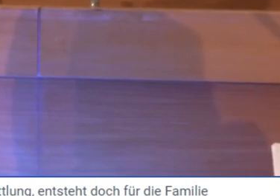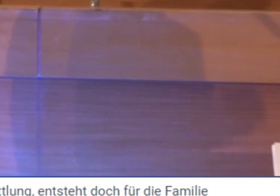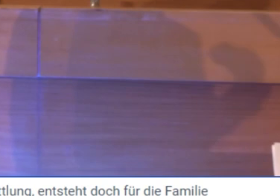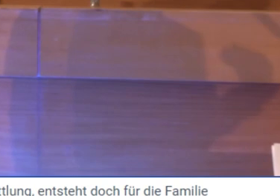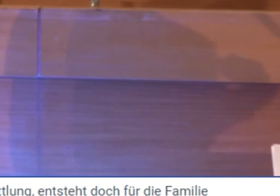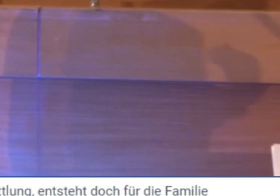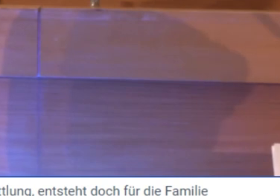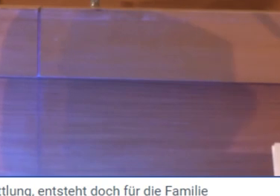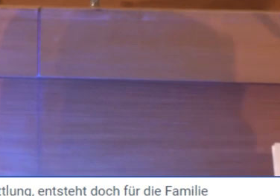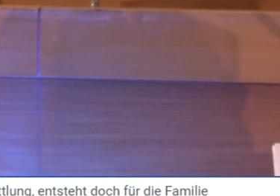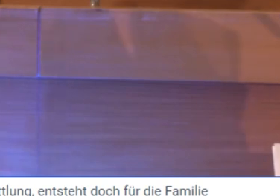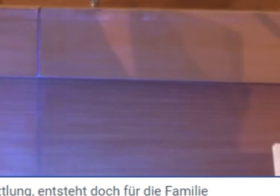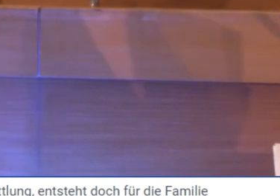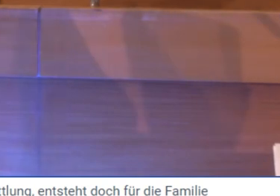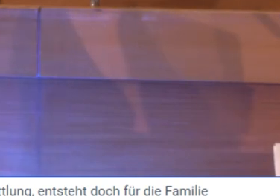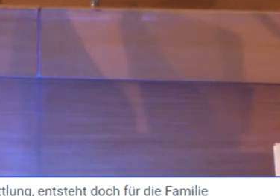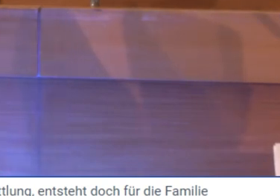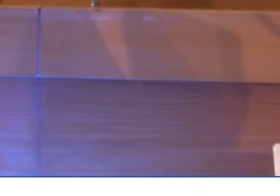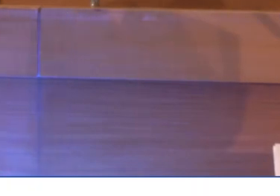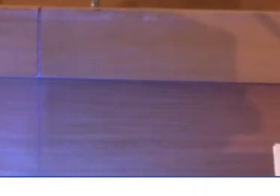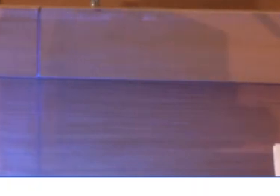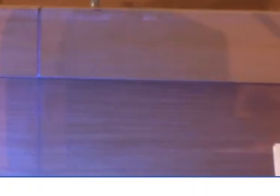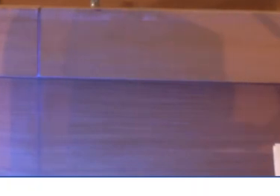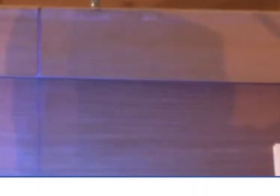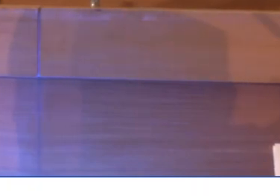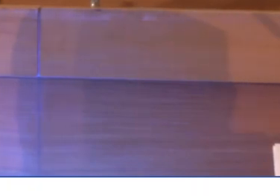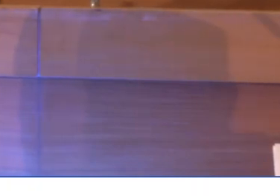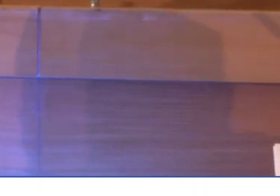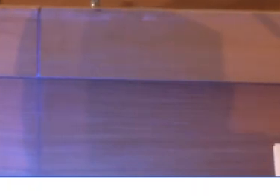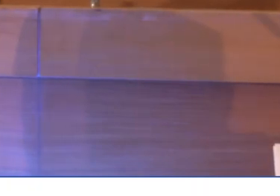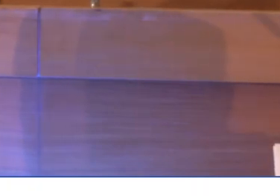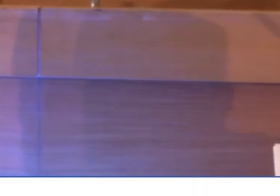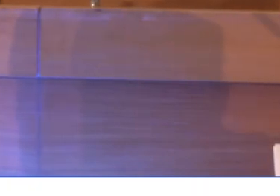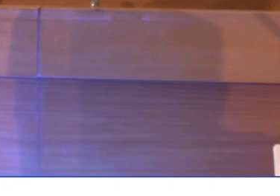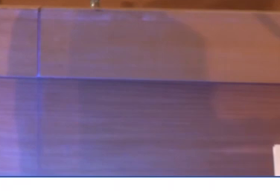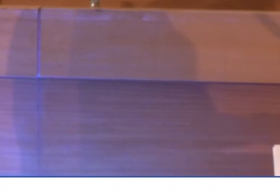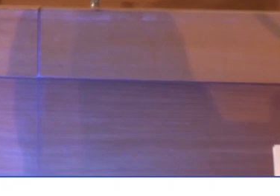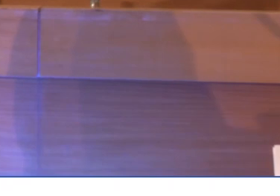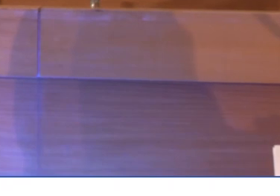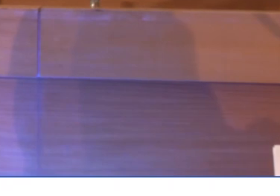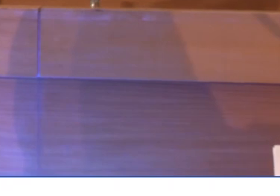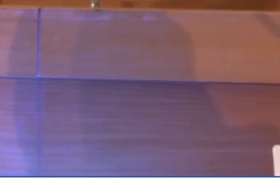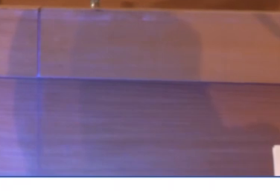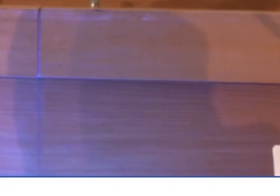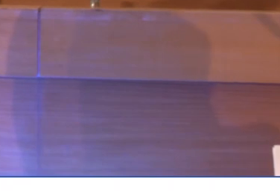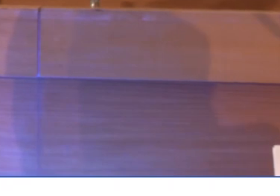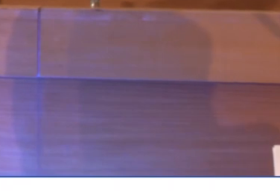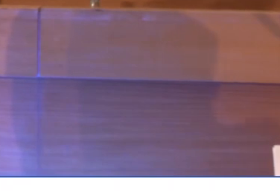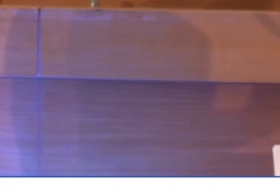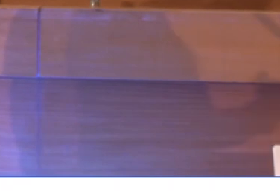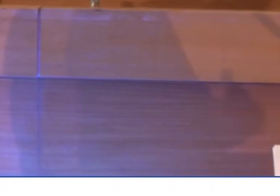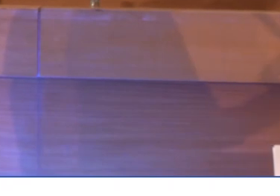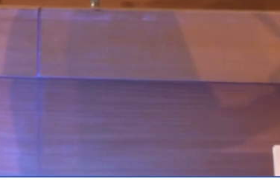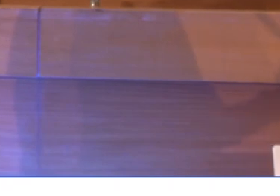und auch keine Scheu für die Eltern die Eltern können bei dem bedarfsermittlungsgespräch auch eine Vertrauensperson mitnehmen